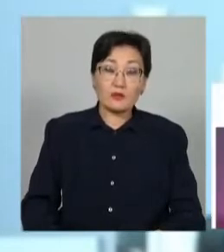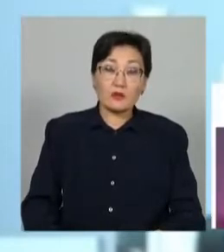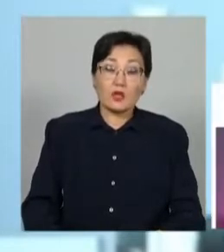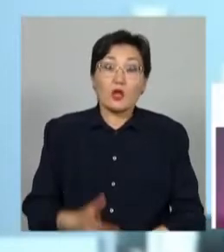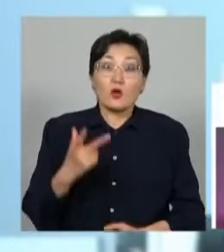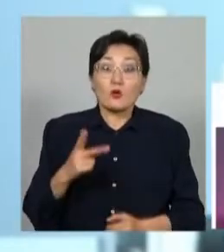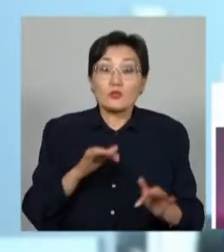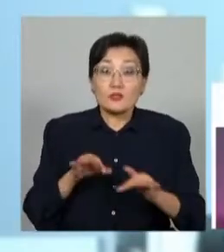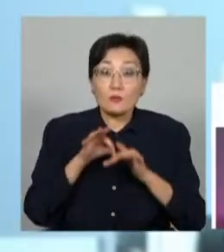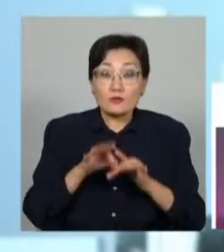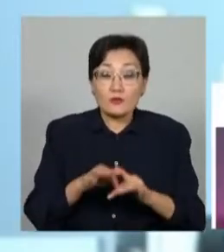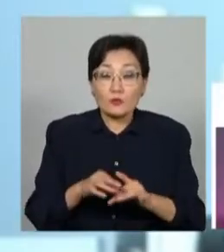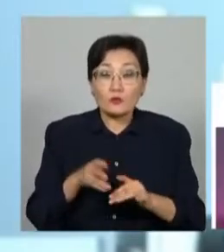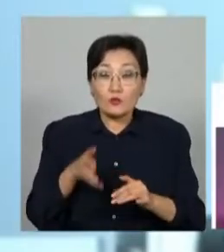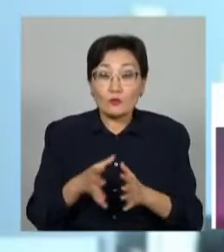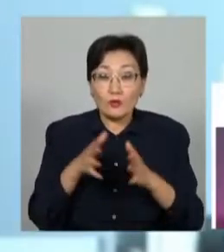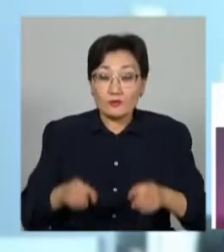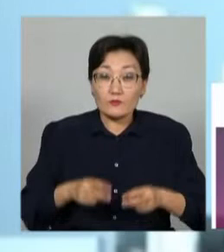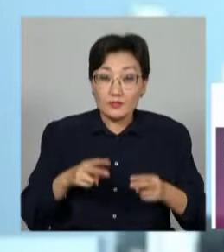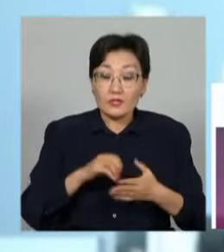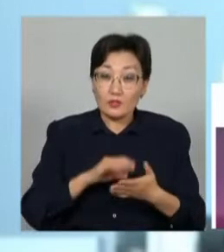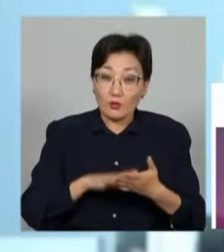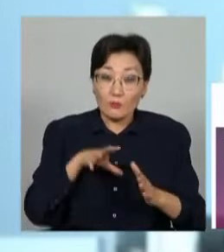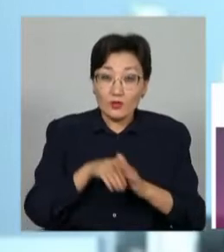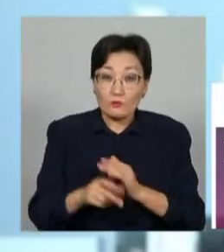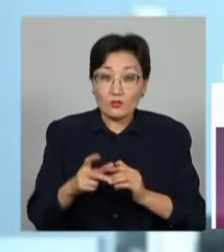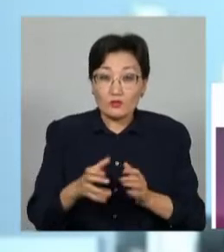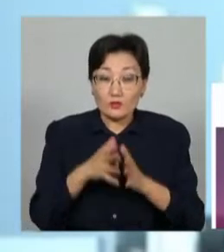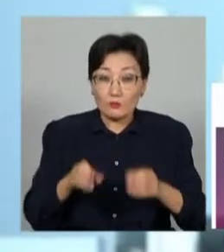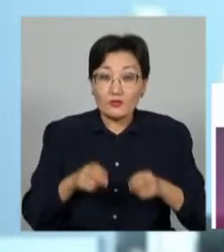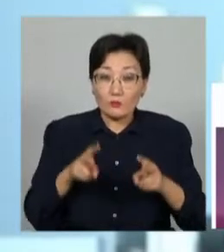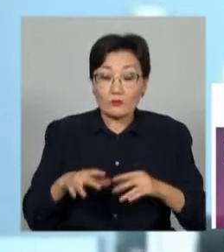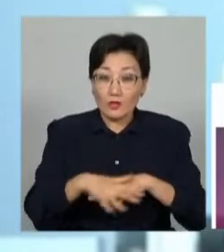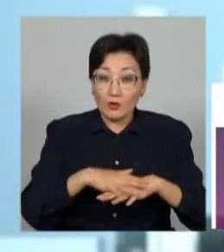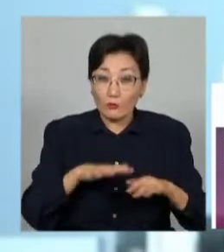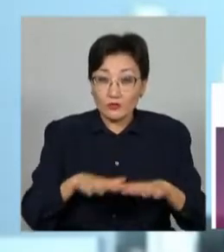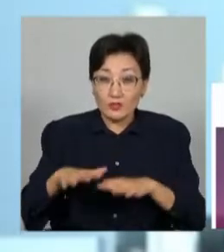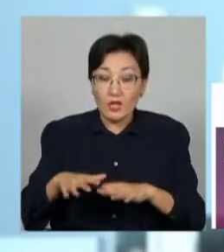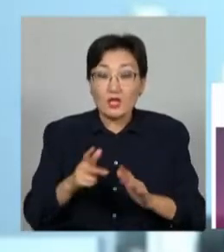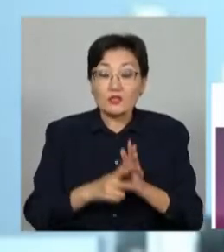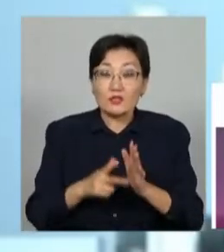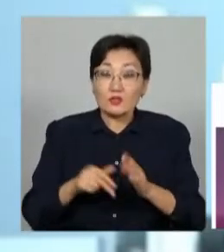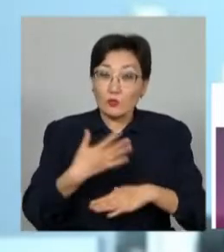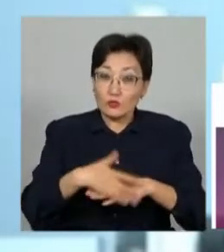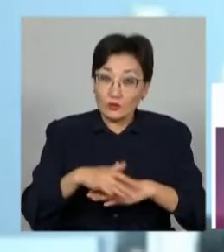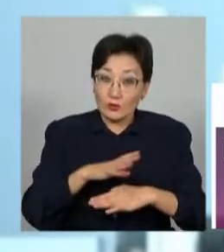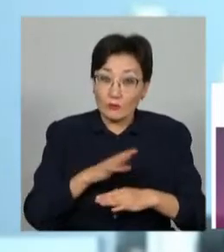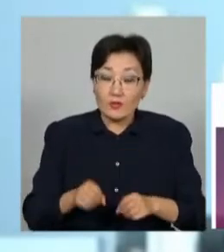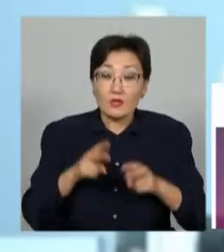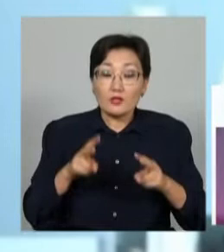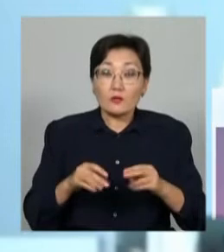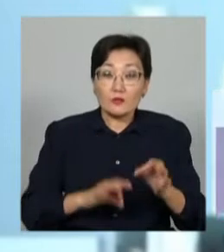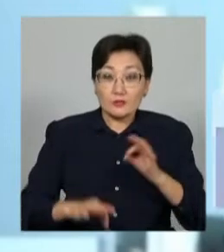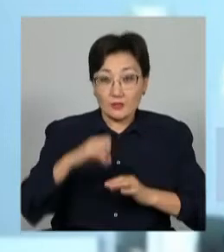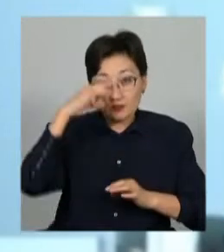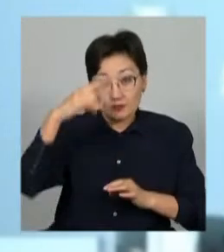Іс шараны өткізу барысында 4000-нан аса қылмыс тіркелді. Оның ішінде 300-ден аса қылмыс қоғамдық орында және 80-і көшеде болды. Қылмыс Шығыс